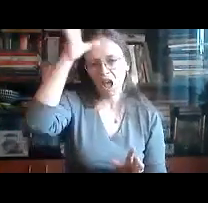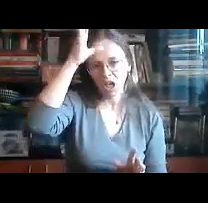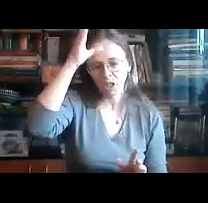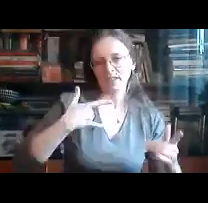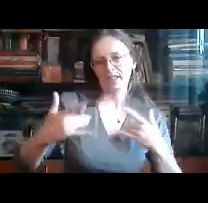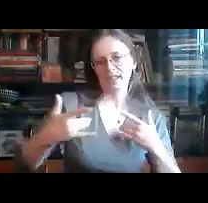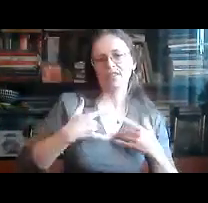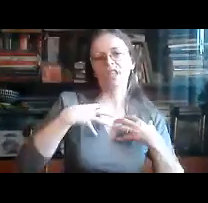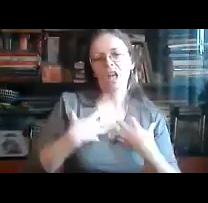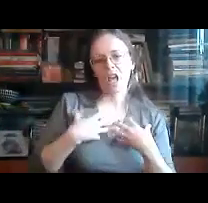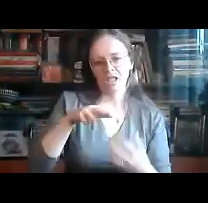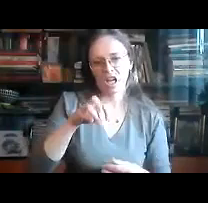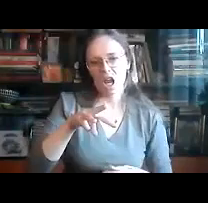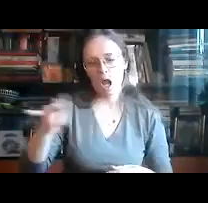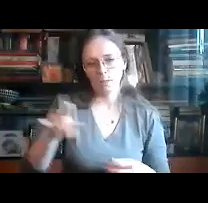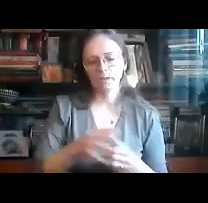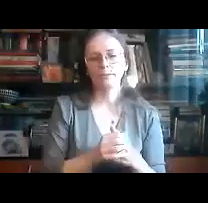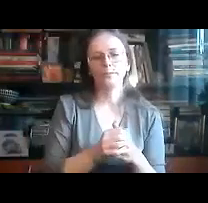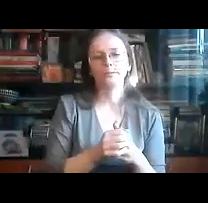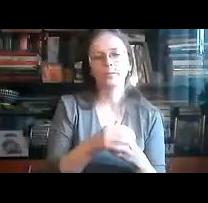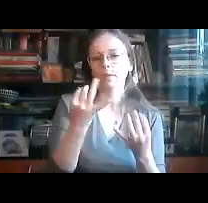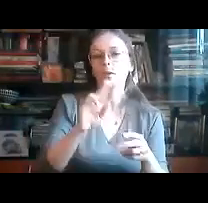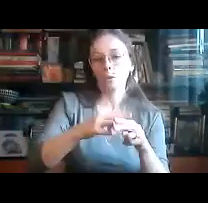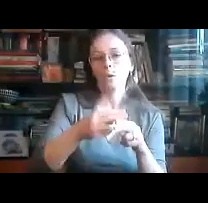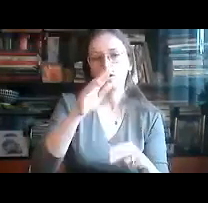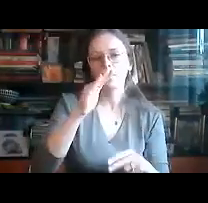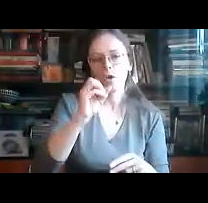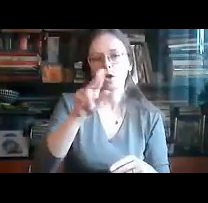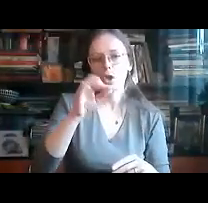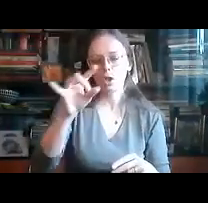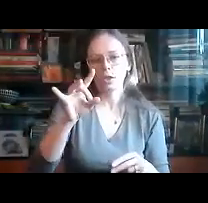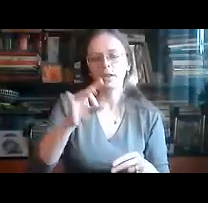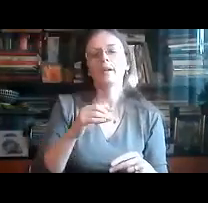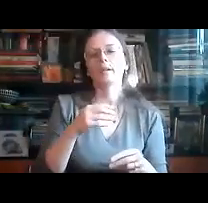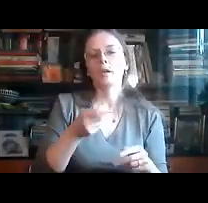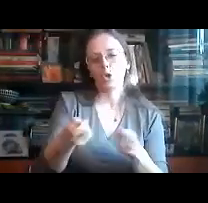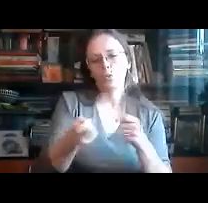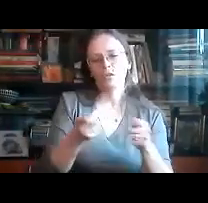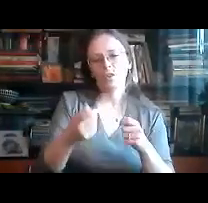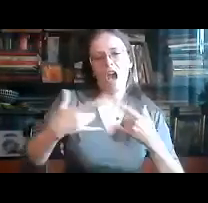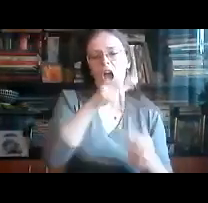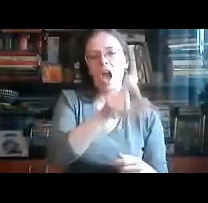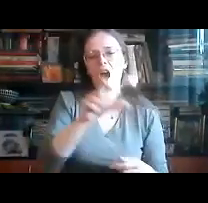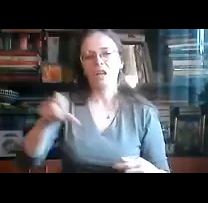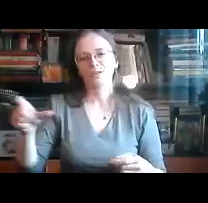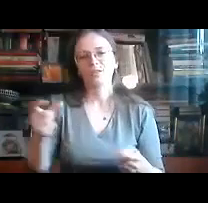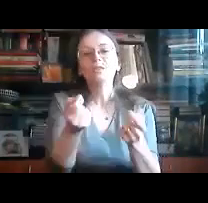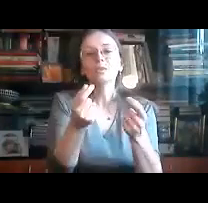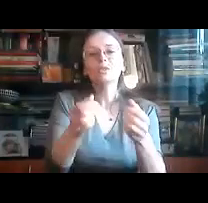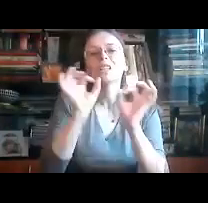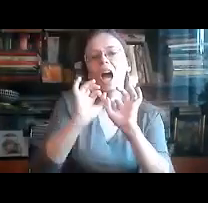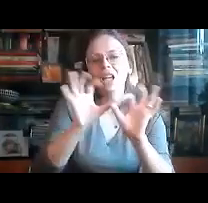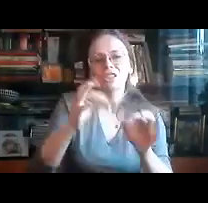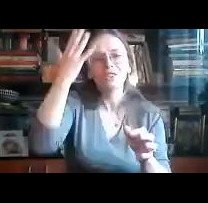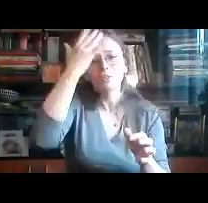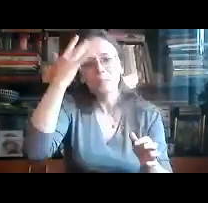в Бресте «Открой в себе актера». Денис, пожалуйста, про свои мысли, ощущения